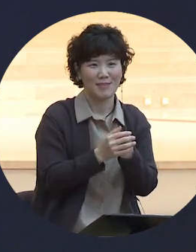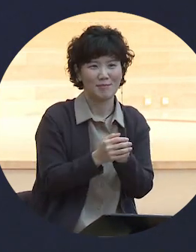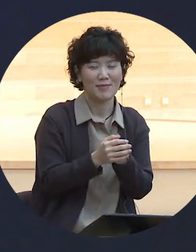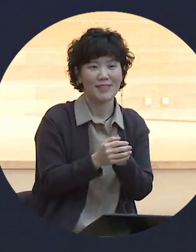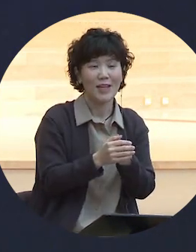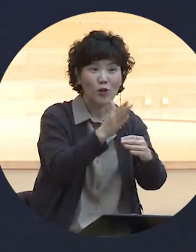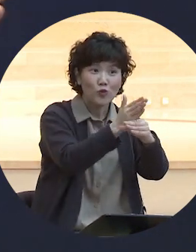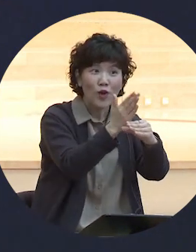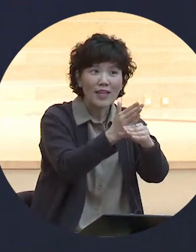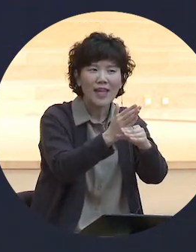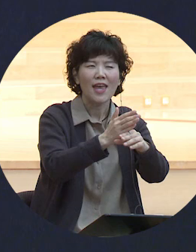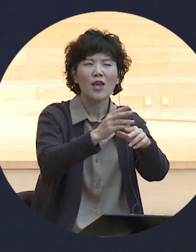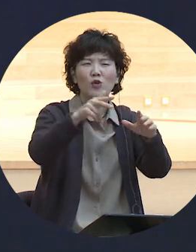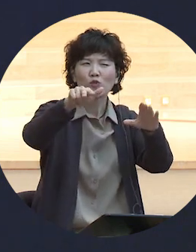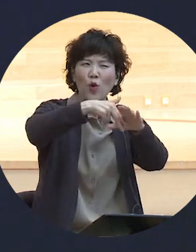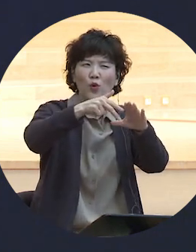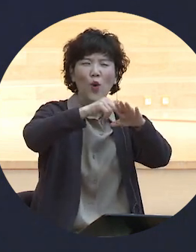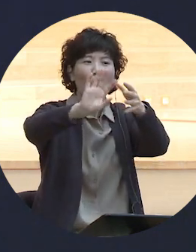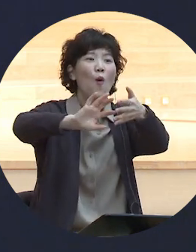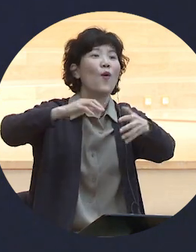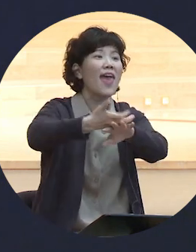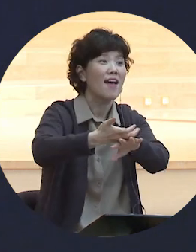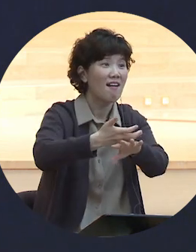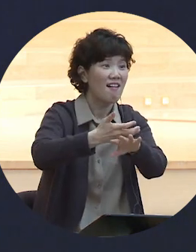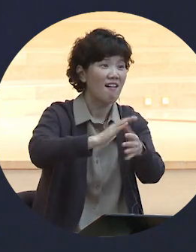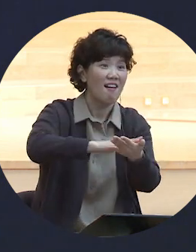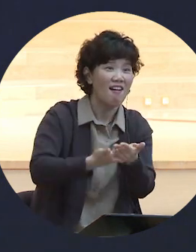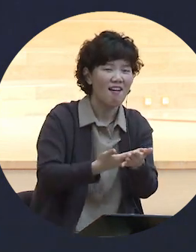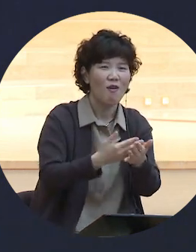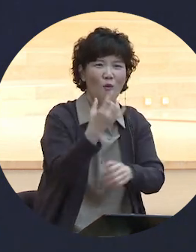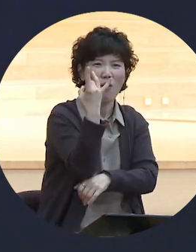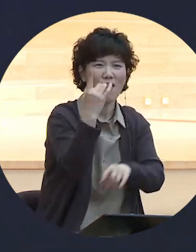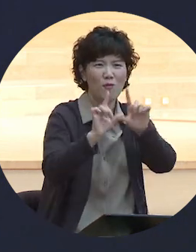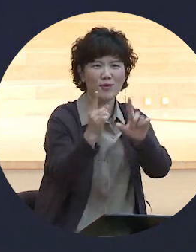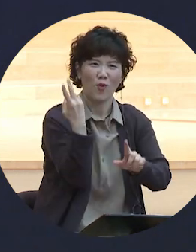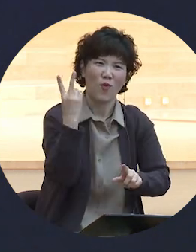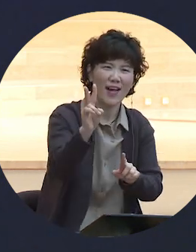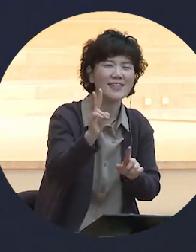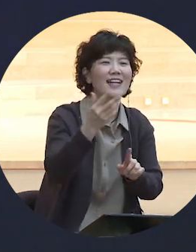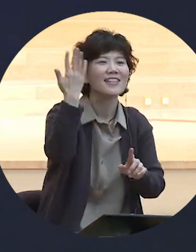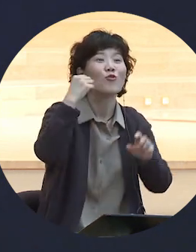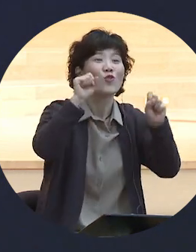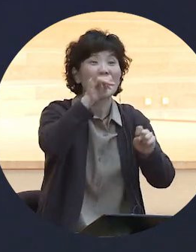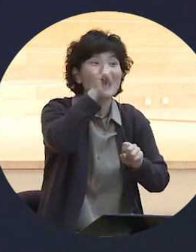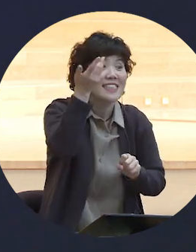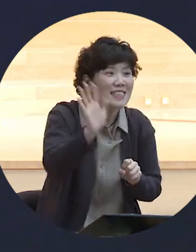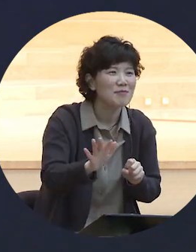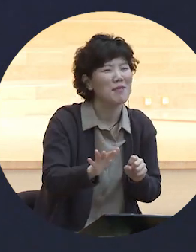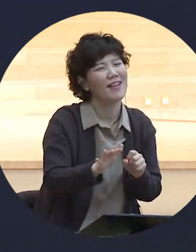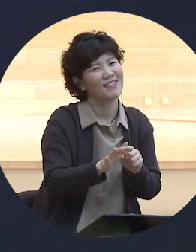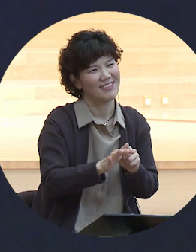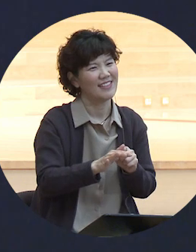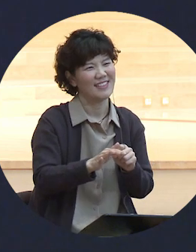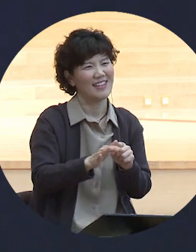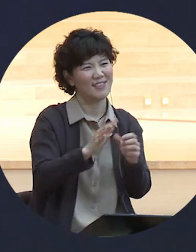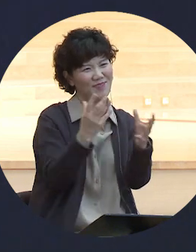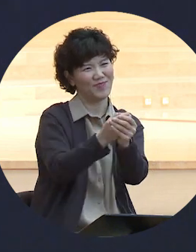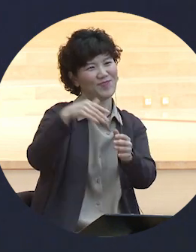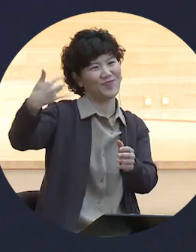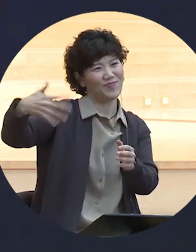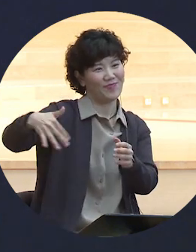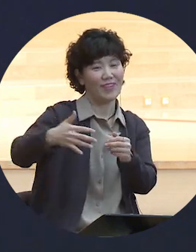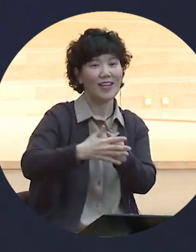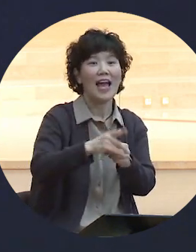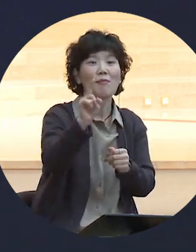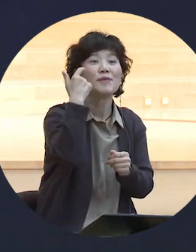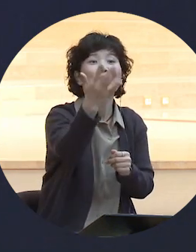종교개혁을 통해 가지고 원형으로 돌아가자, 원래 모습으로 돌아가자 그런 노력이 있긴 했습니다만은, 자 여러분 원초적인 질문을 해보도록 하십시다.